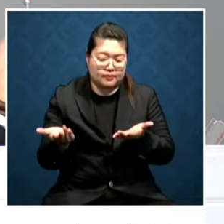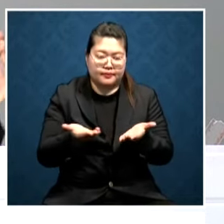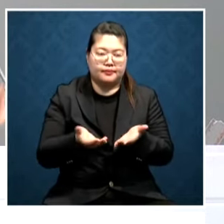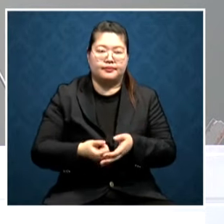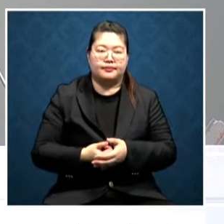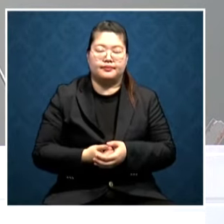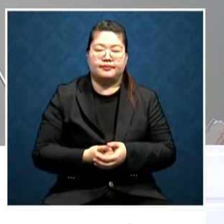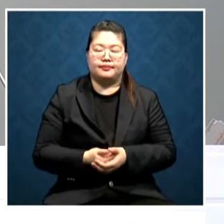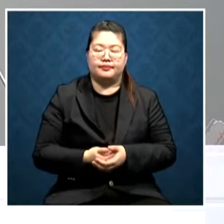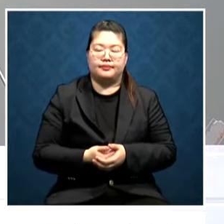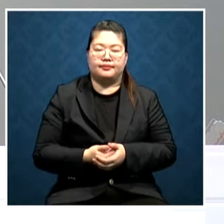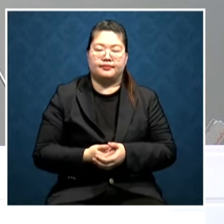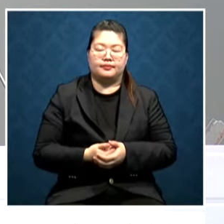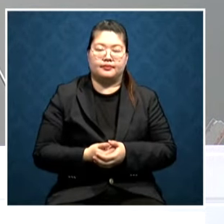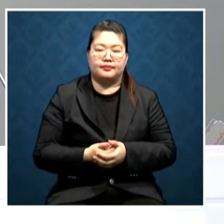าน